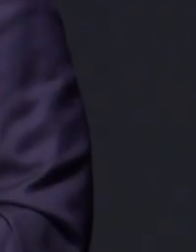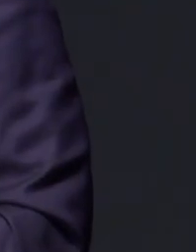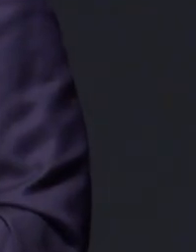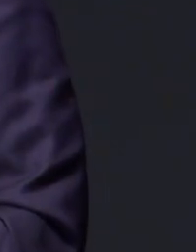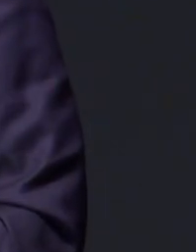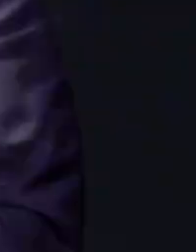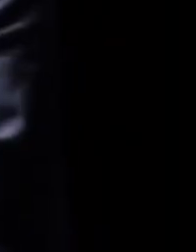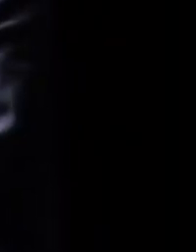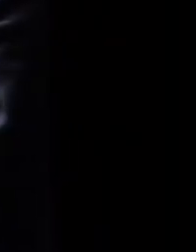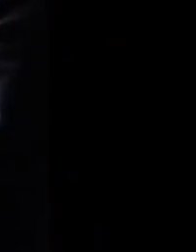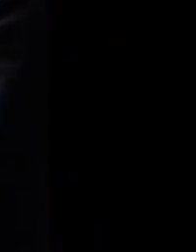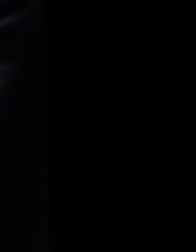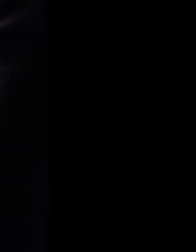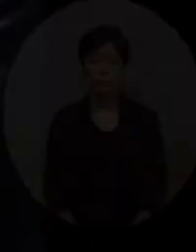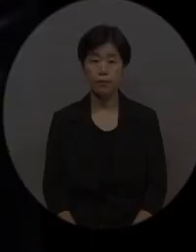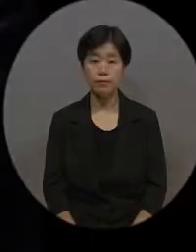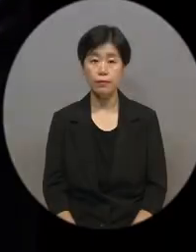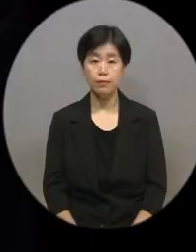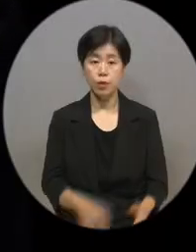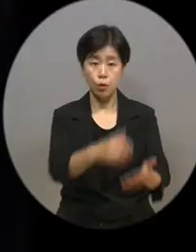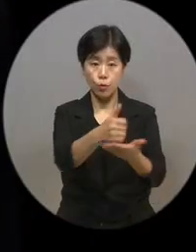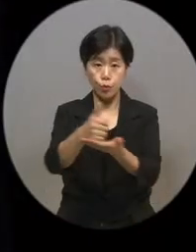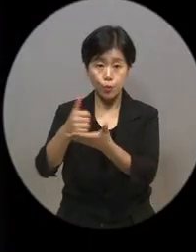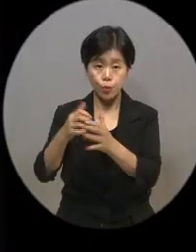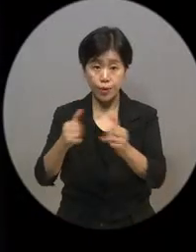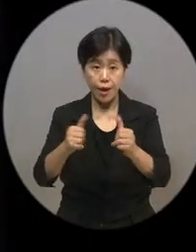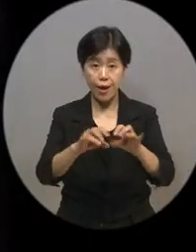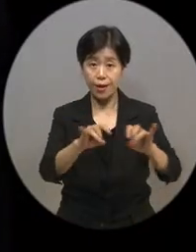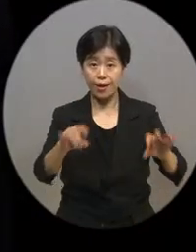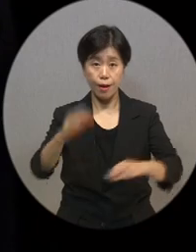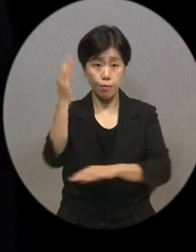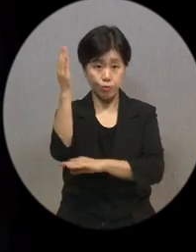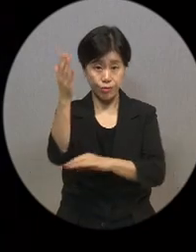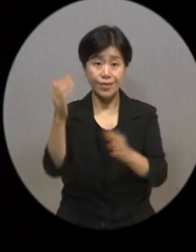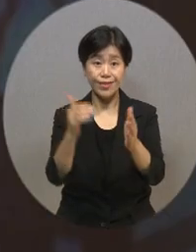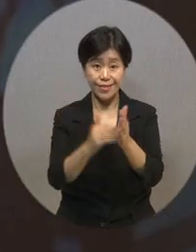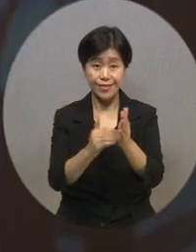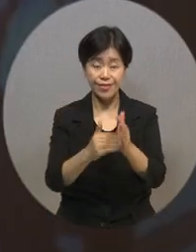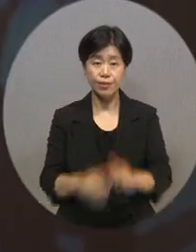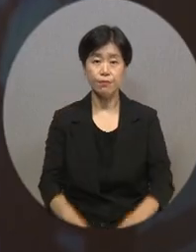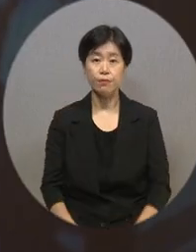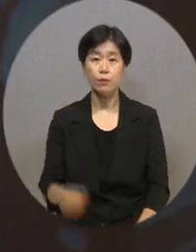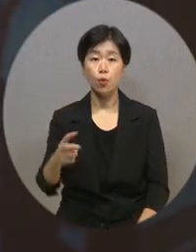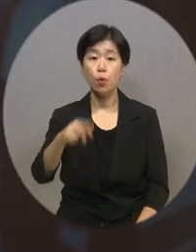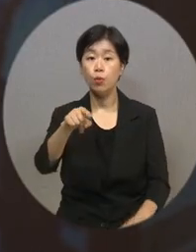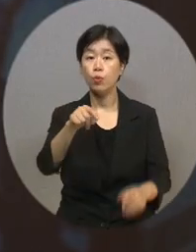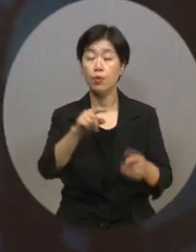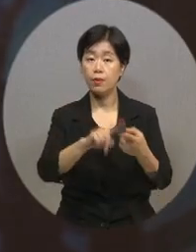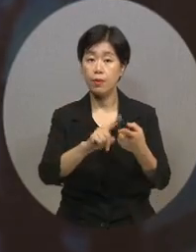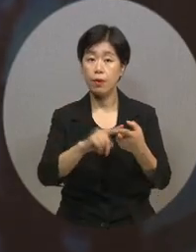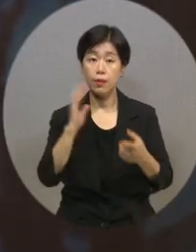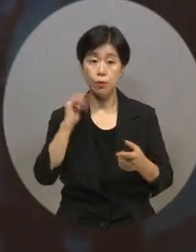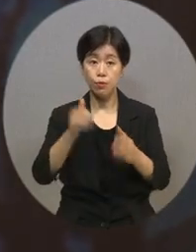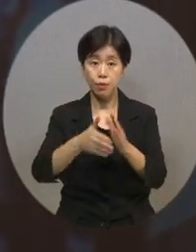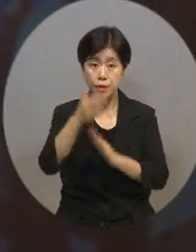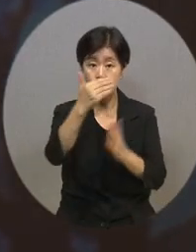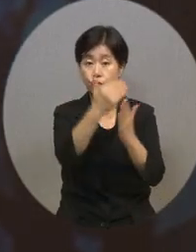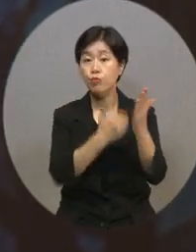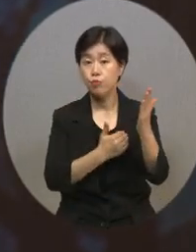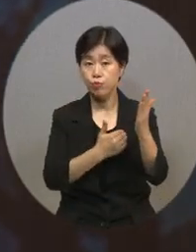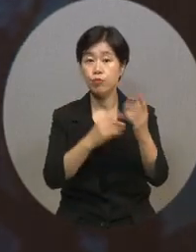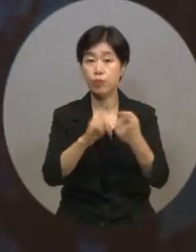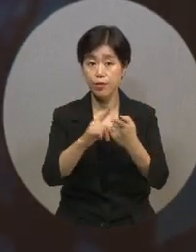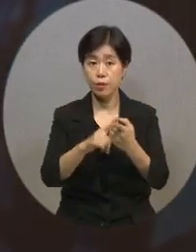녹록하지 않습니다. 내빈들의 축사에 이어진 의정부시 복지 브리핑 시간. 김동훈 의정부 시장이 케이스 바이